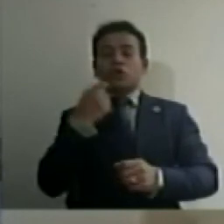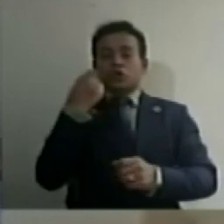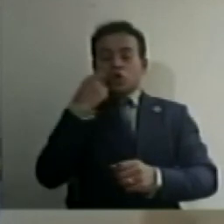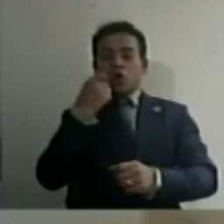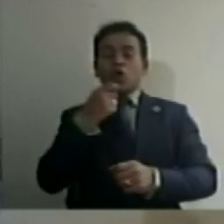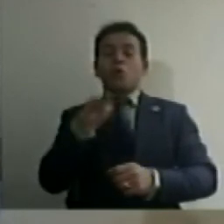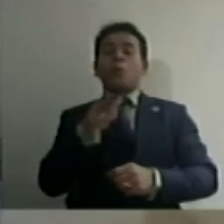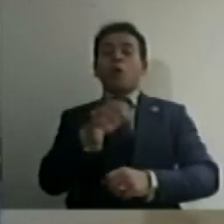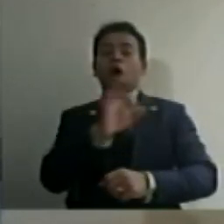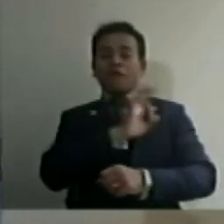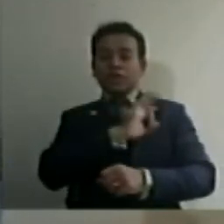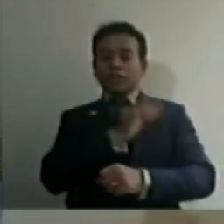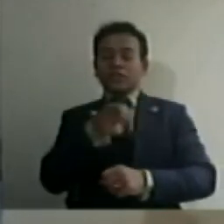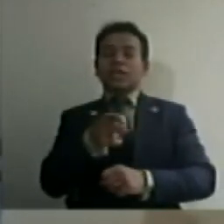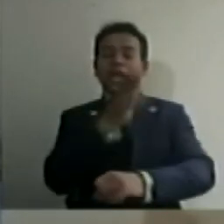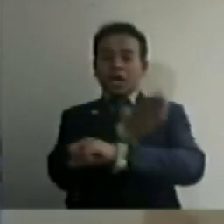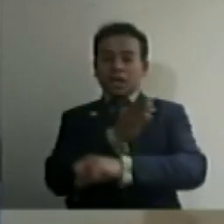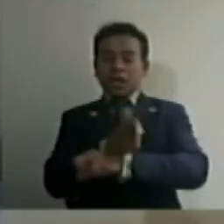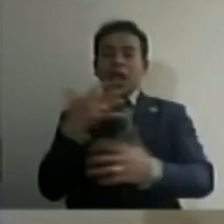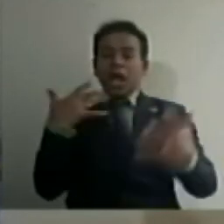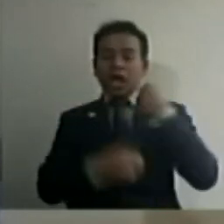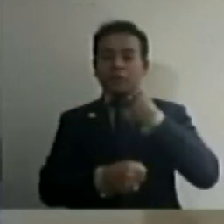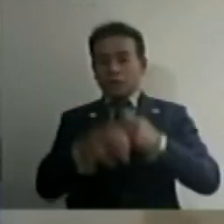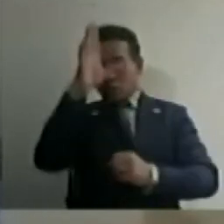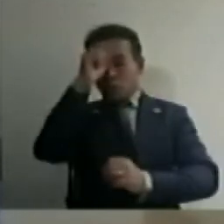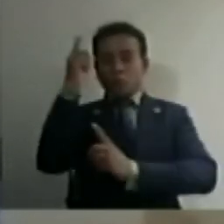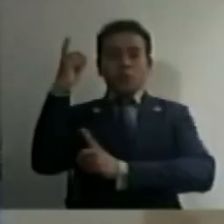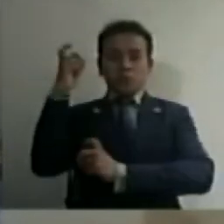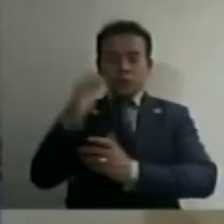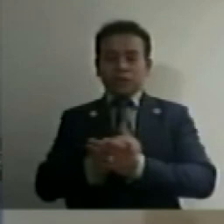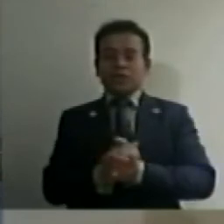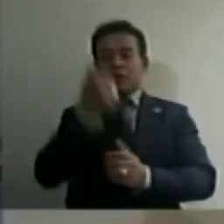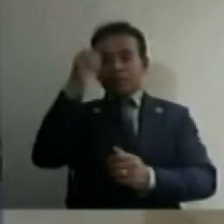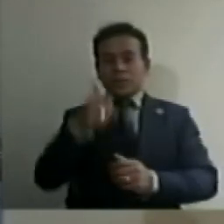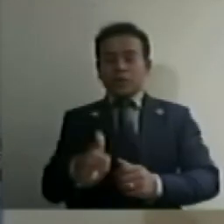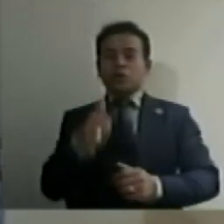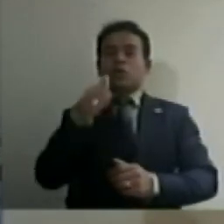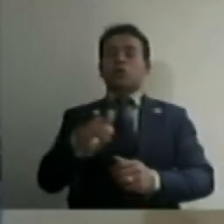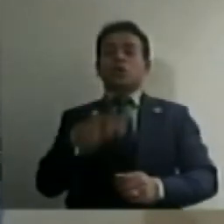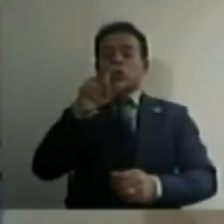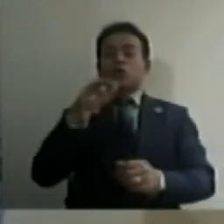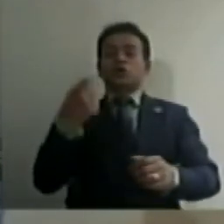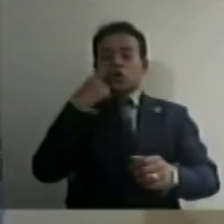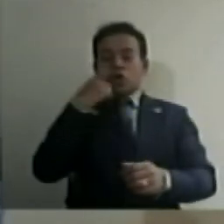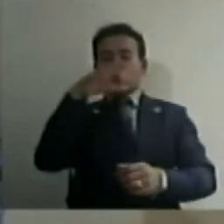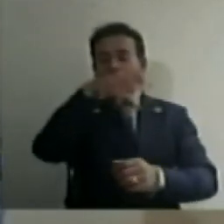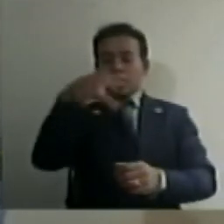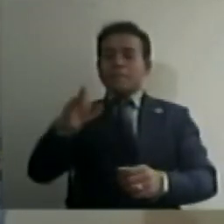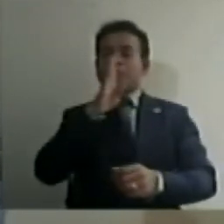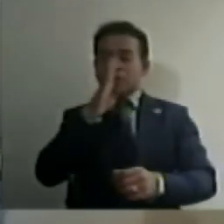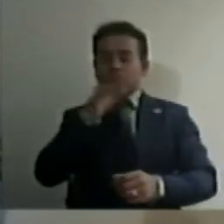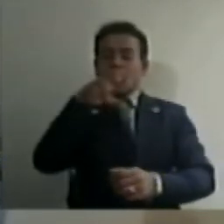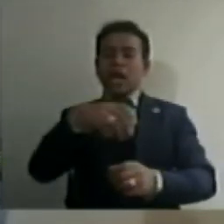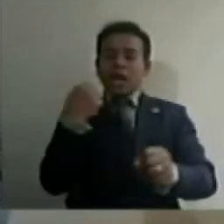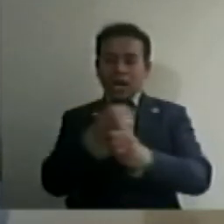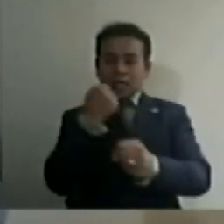পুলিশ এবং অন্যান্য নেতৃবৃন্দরা, তারা কাজ করে যাচ্ছে এবং তাদেরকে ধন্যবাদ জানাই এবং তাদেরকে বলবো তারা